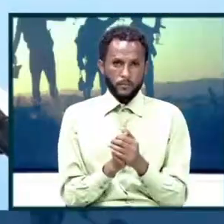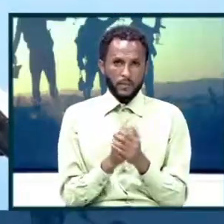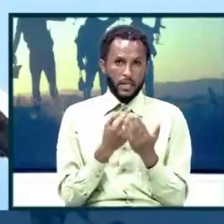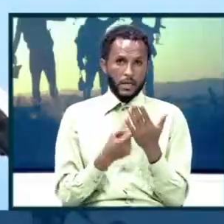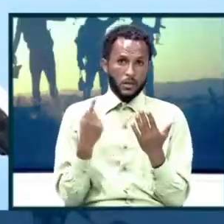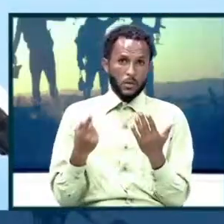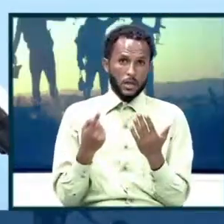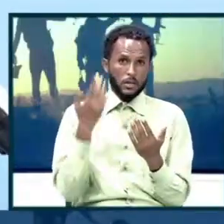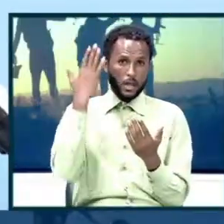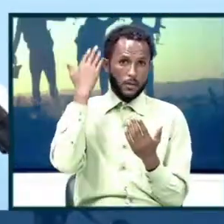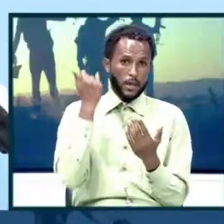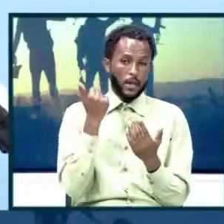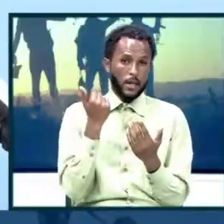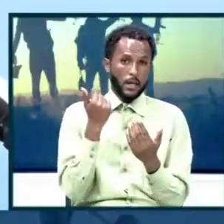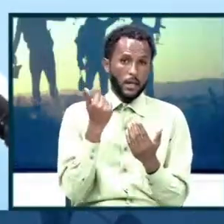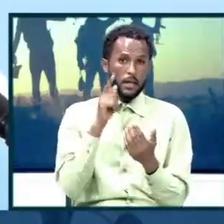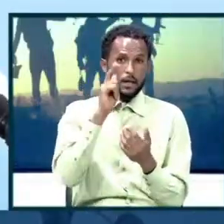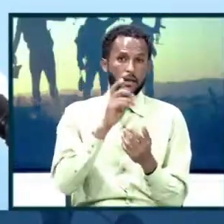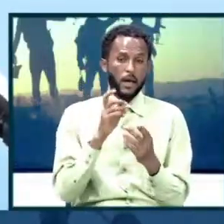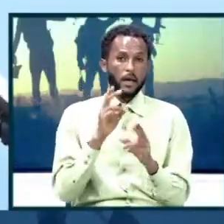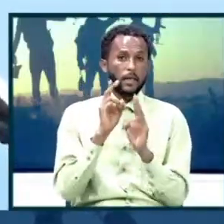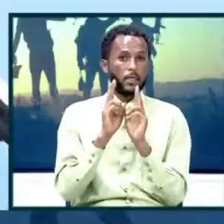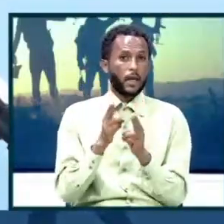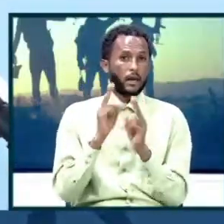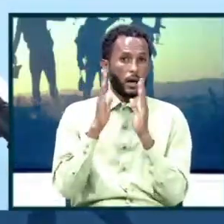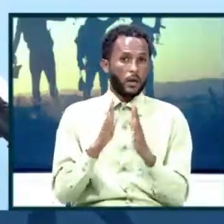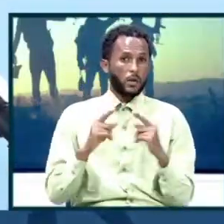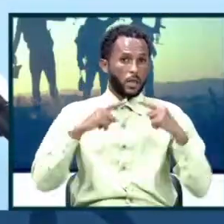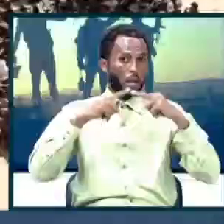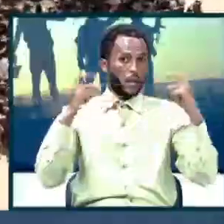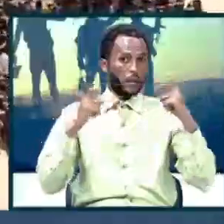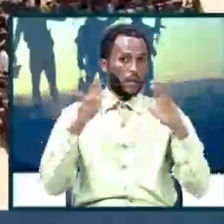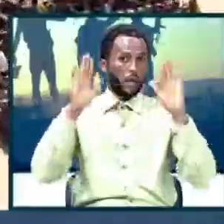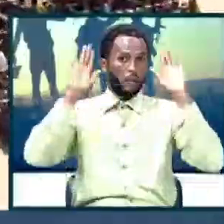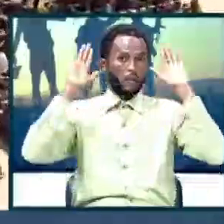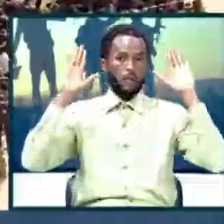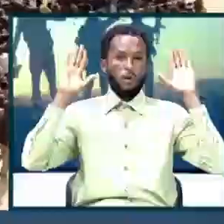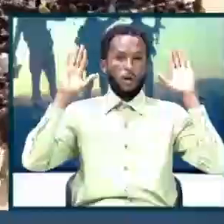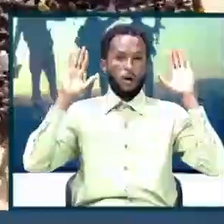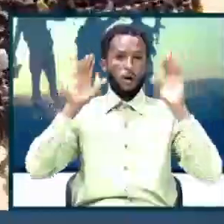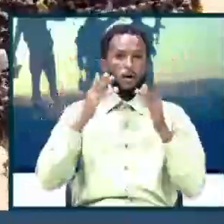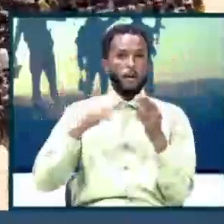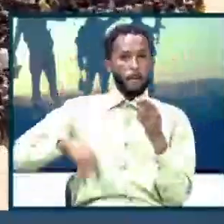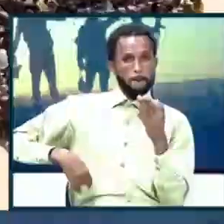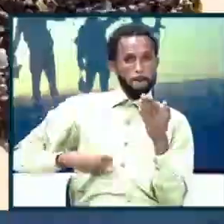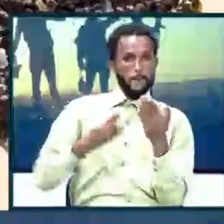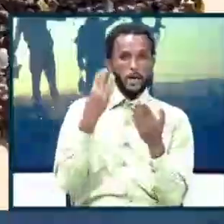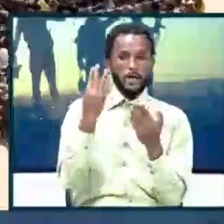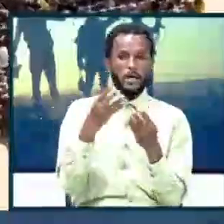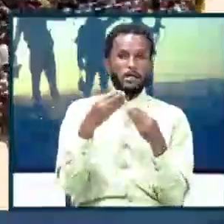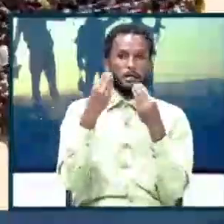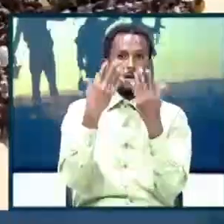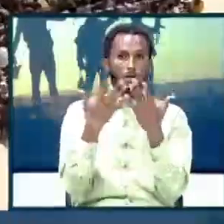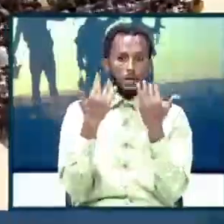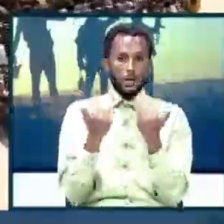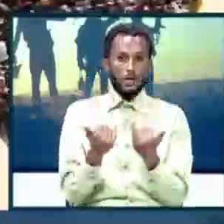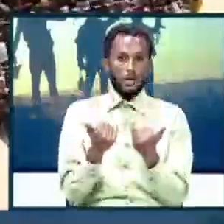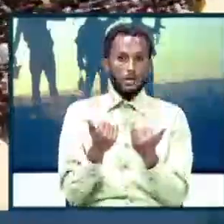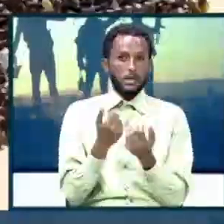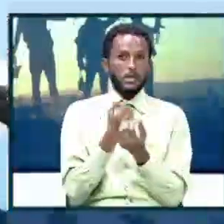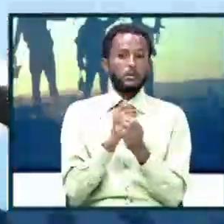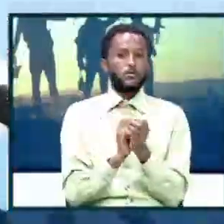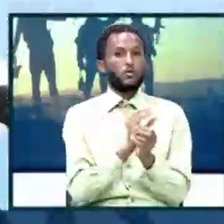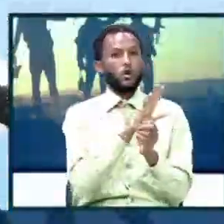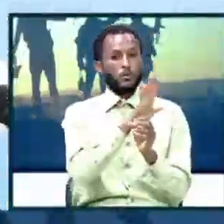ናይ እቶም ታሪካዊ ፀላእትና ምሩኻት ምሕረት እዩ ይለቅቕ ኣሎ ሎም መዓልቲ ዝልቀቑ ዘለዉ